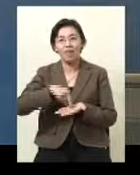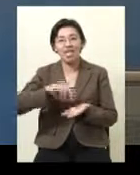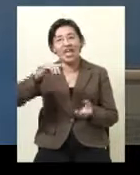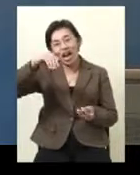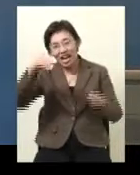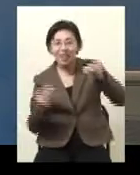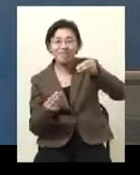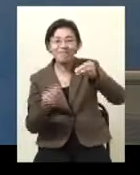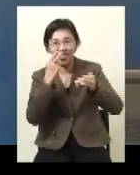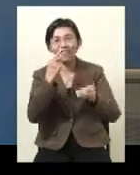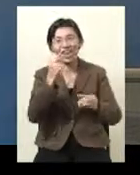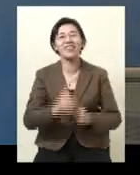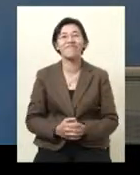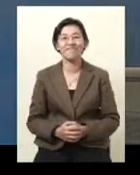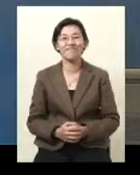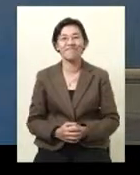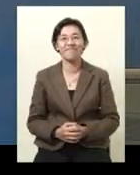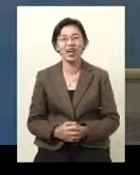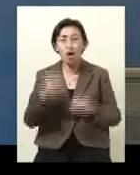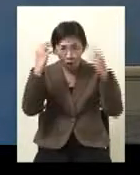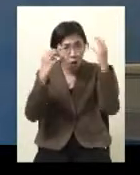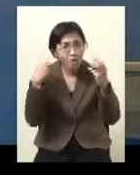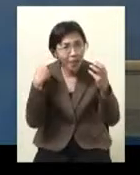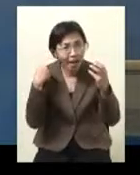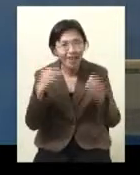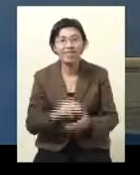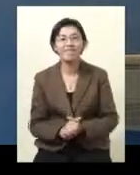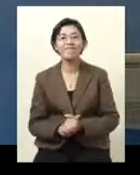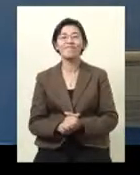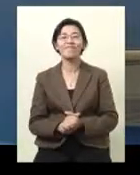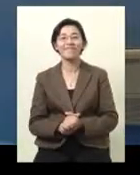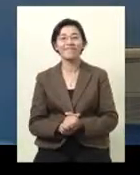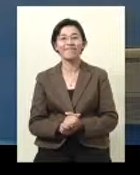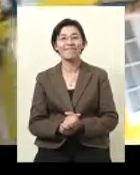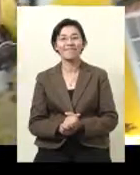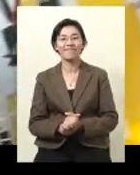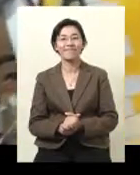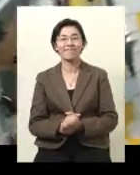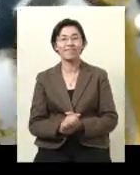านภาพเราให้กลับหัวภาพ อ๋อกลับหัวภาพงงไหมลูก